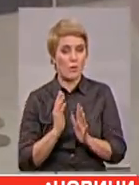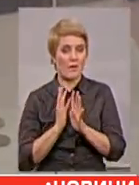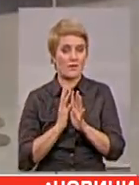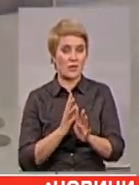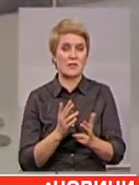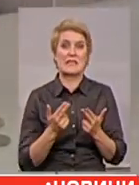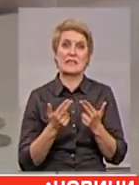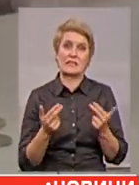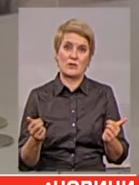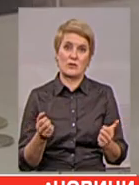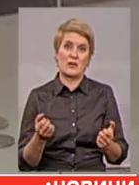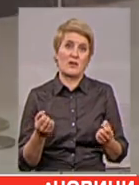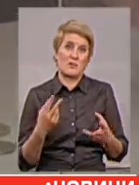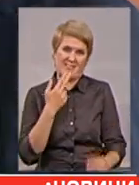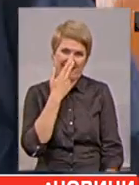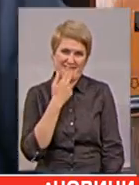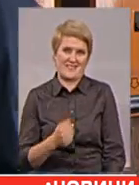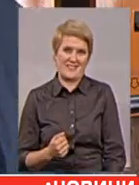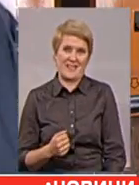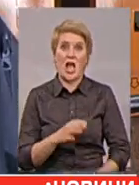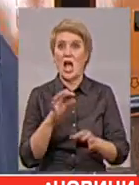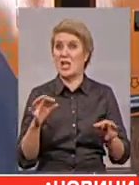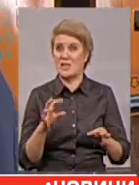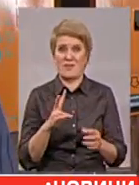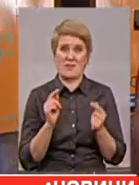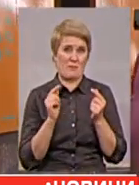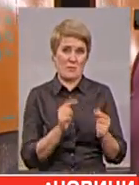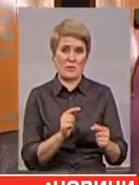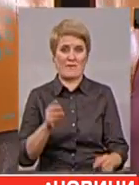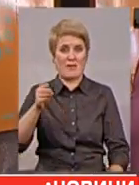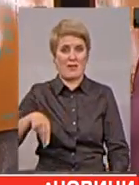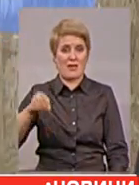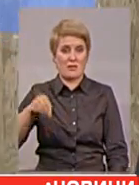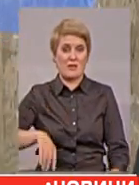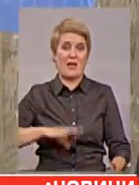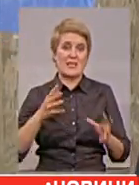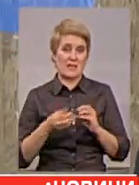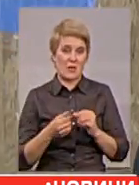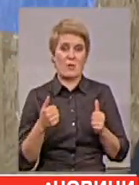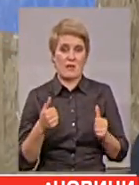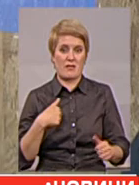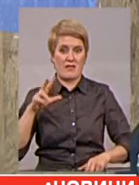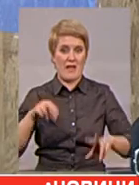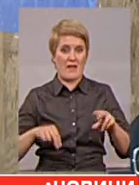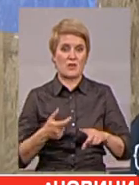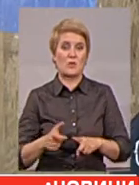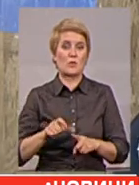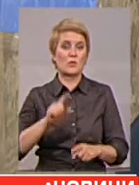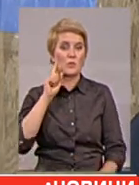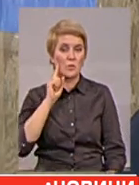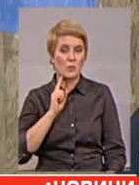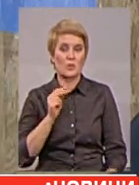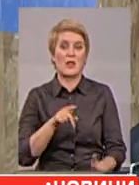черзі, зізнаються, до жетонів звикли. Однак нічого не мають проти карток. Загалом це дуже класно, я вважаю. Це дуже зручно